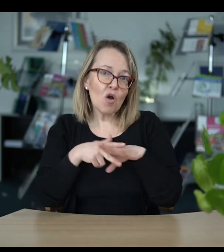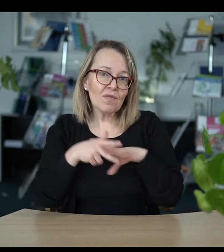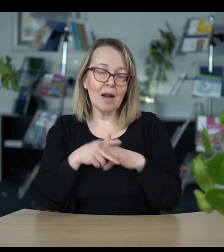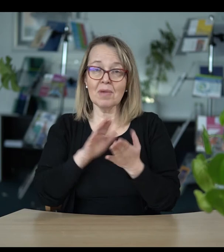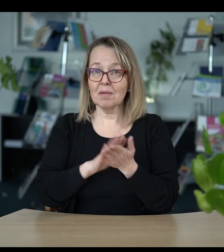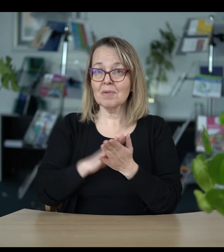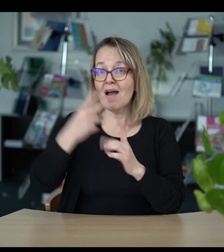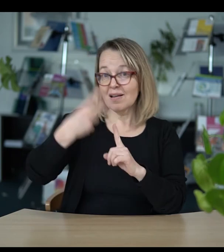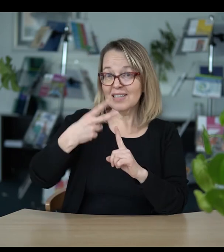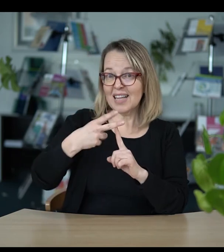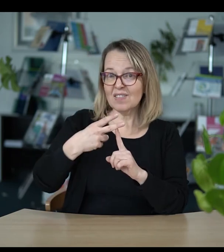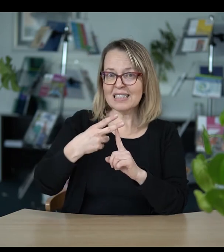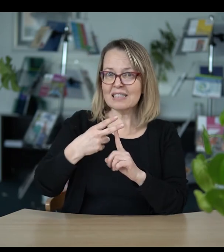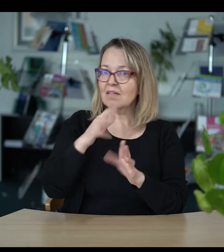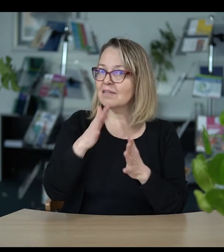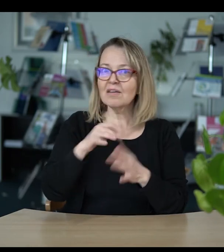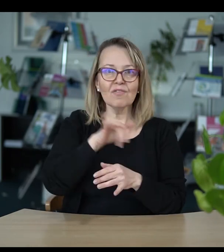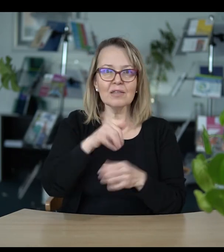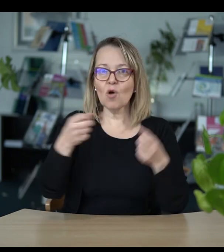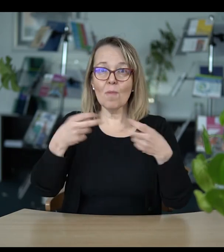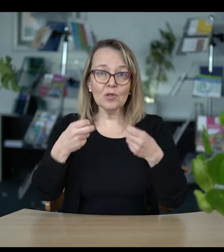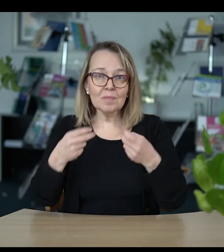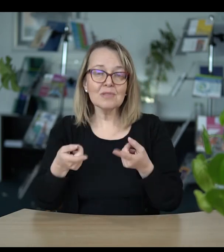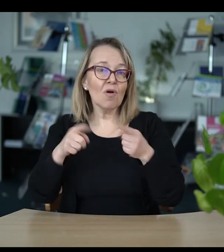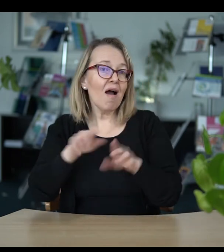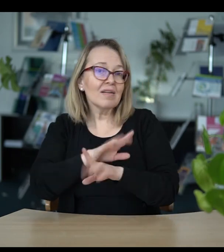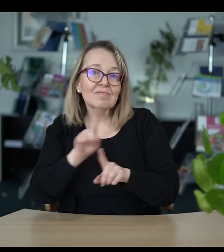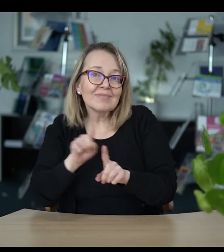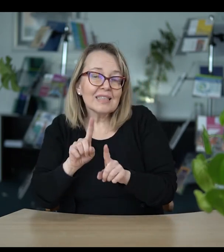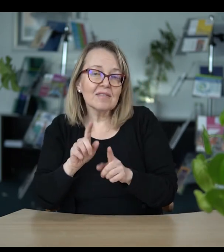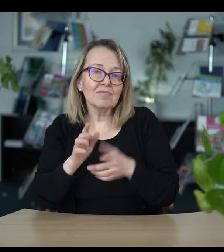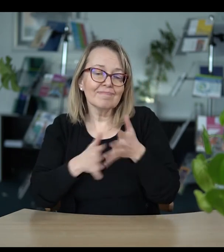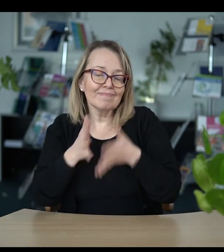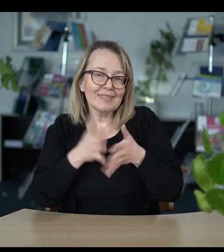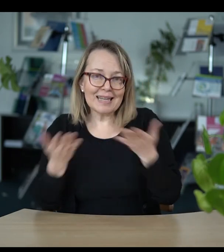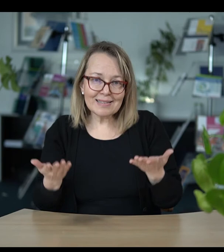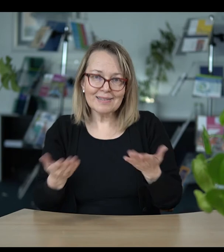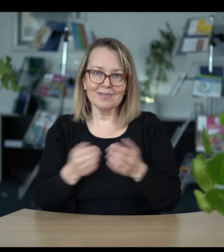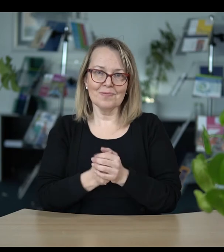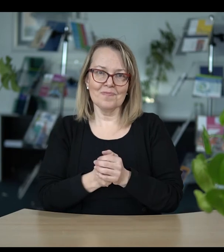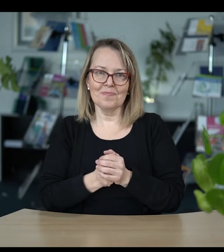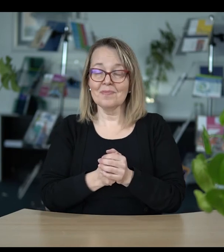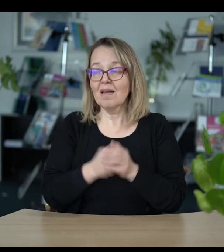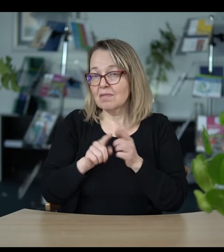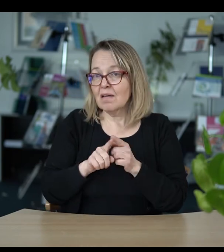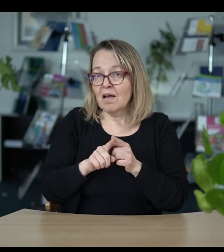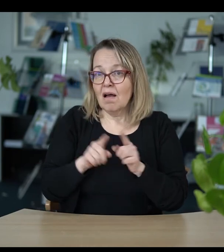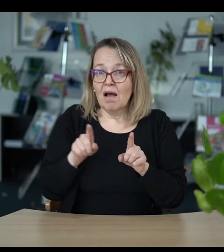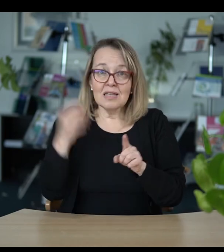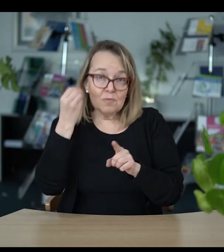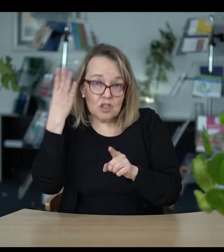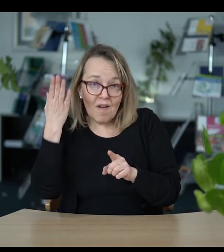Gluhi se še zdaj soočajo z težavami, recimo ni pod napisom na televiziji, ni